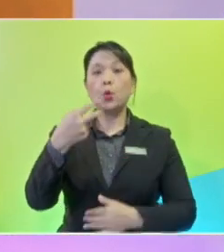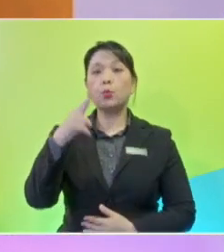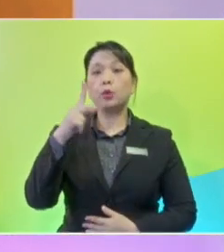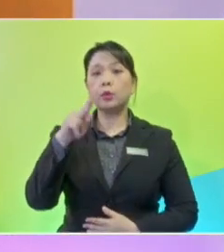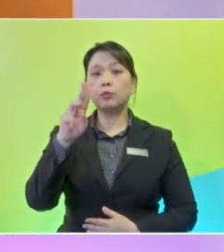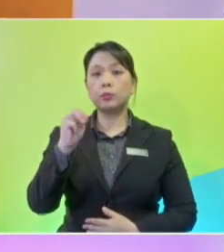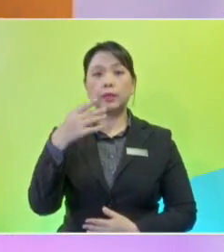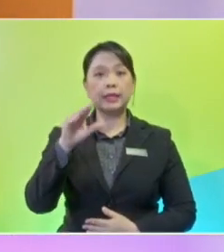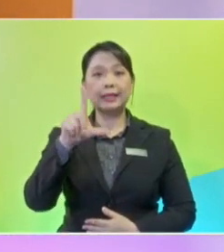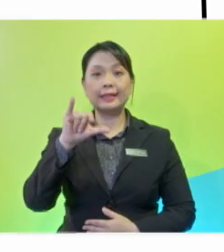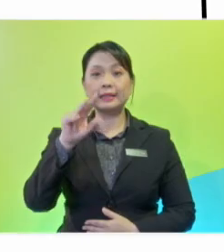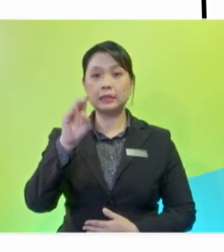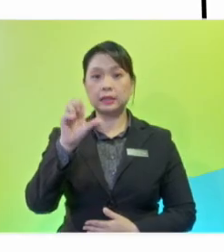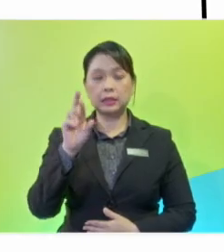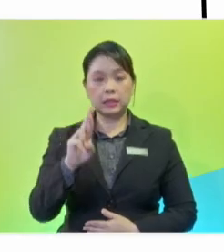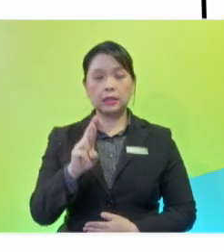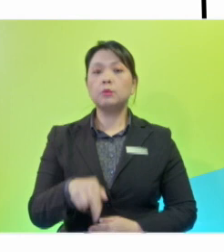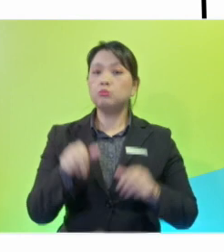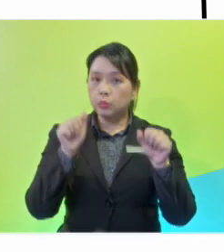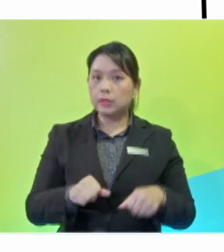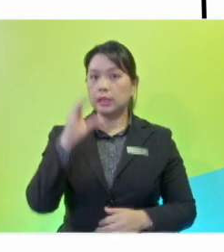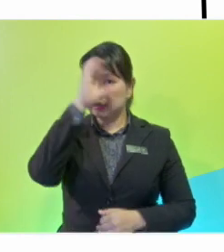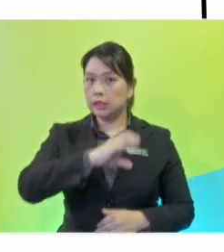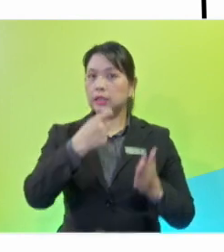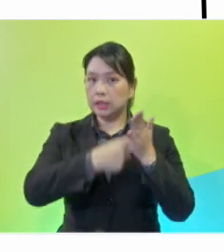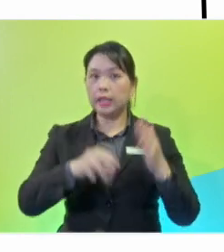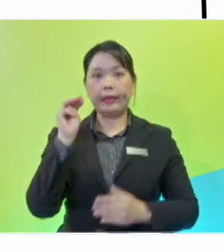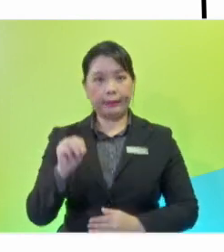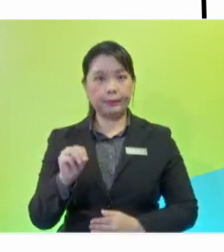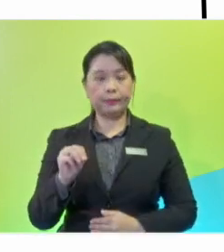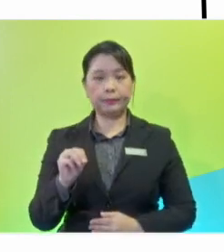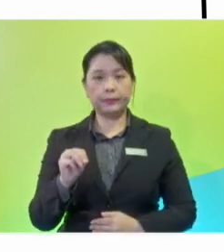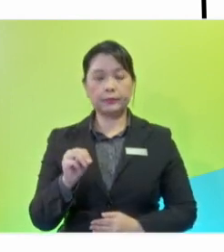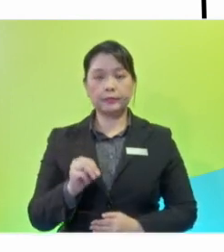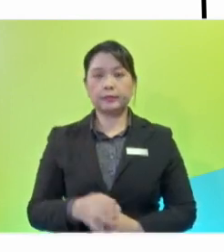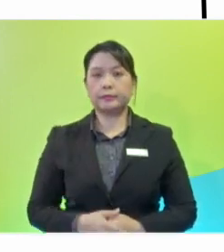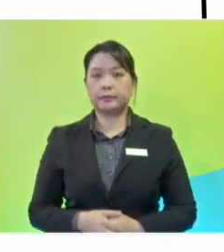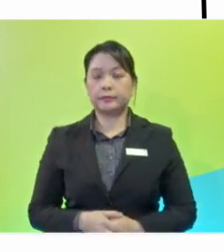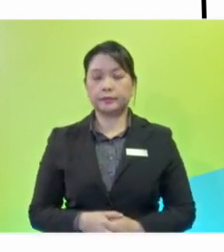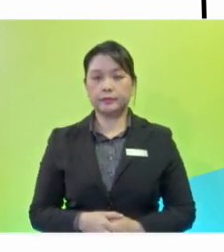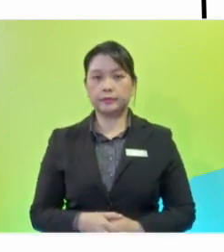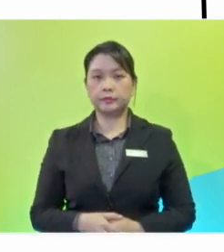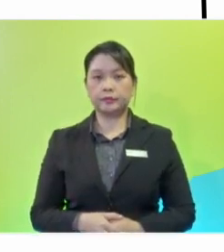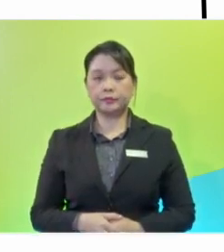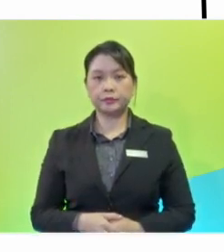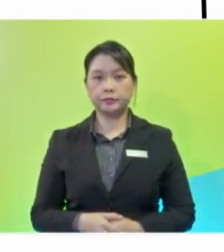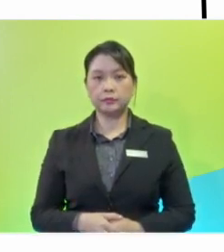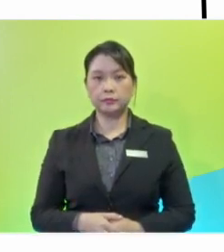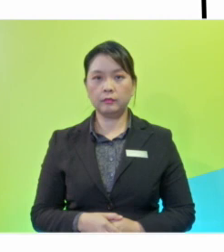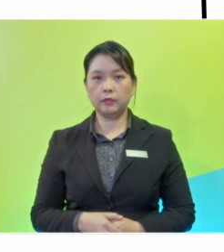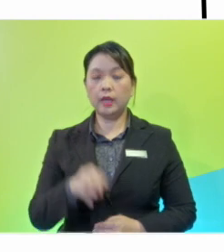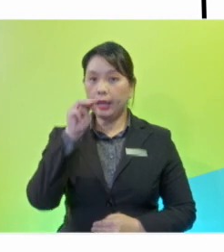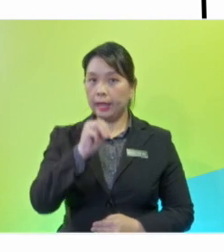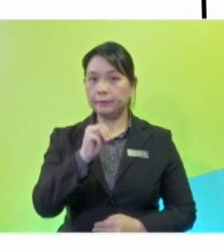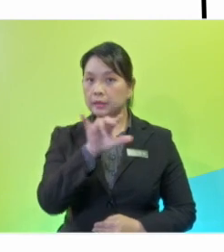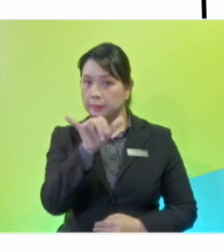nak ungkapkan boleh tak kita cari nilai m Oke dapat mencari nilai m yaitu M